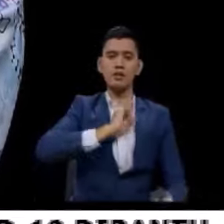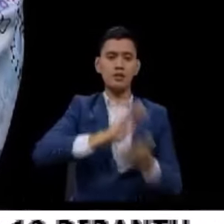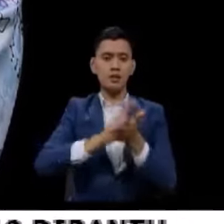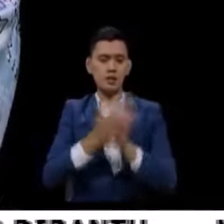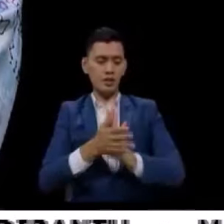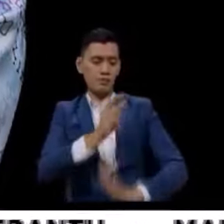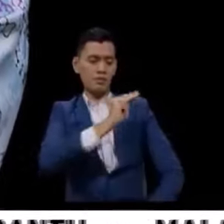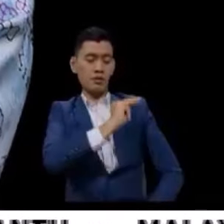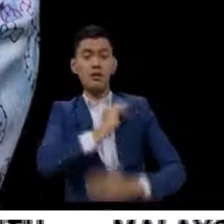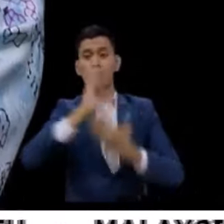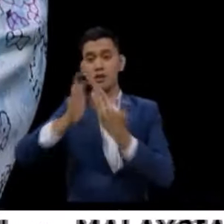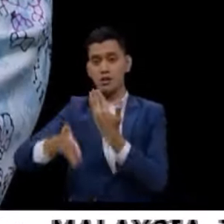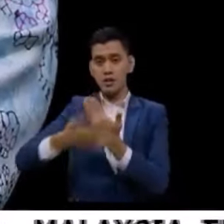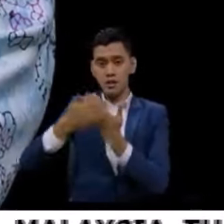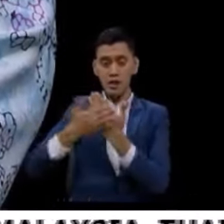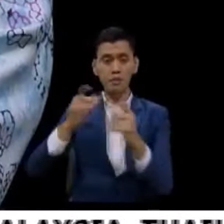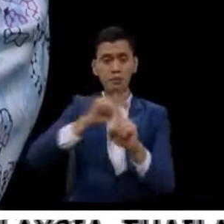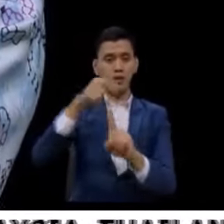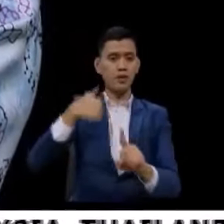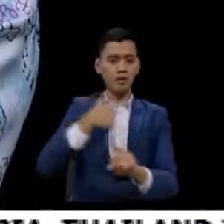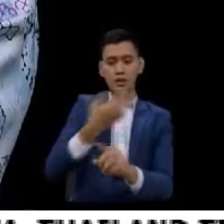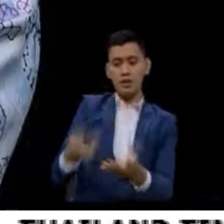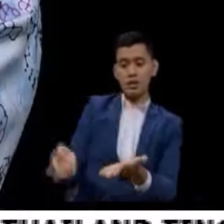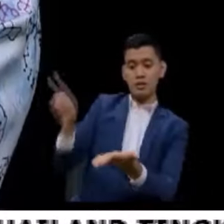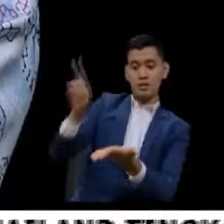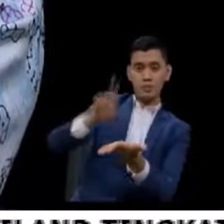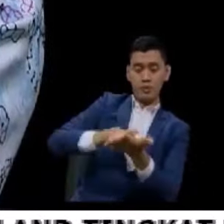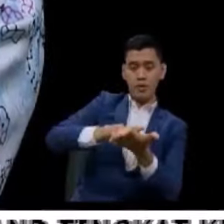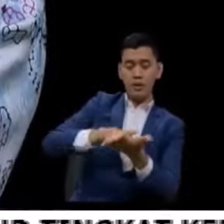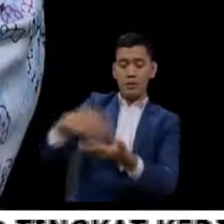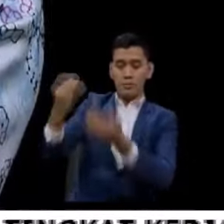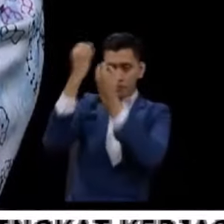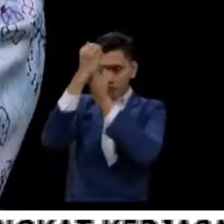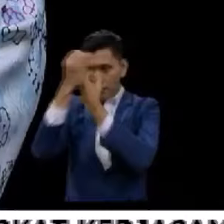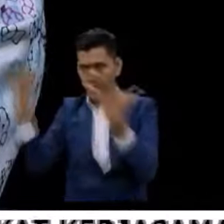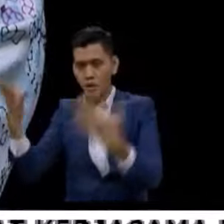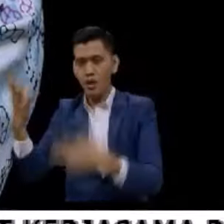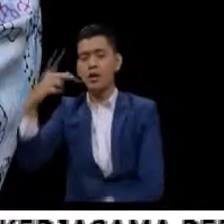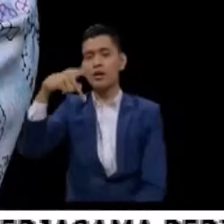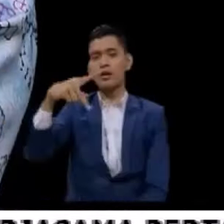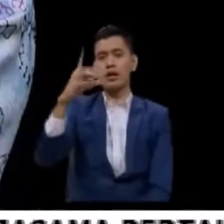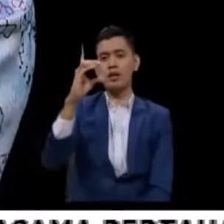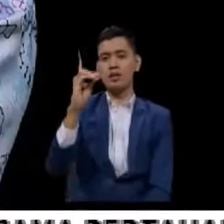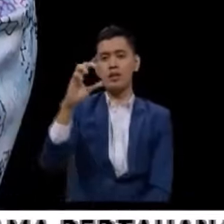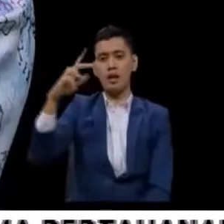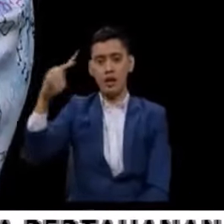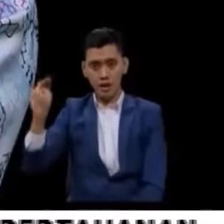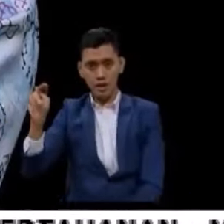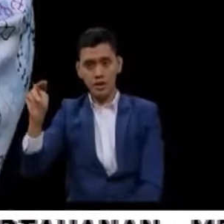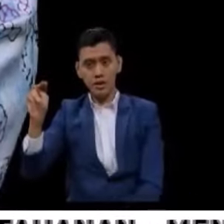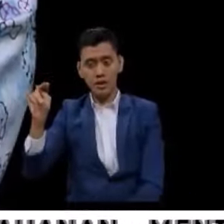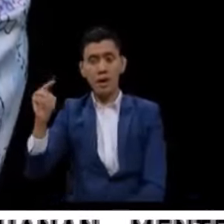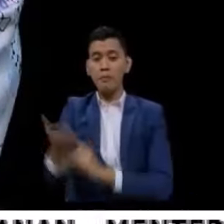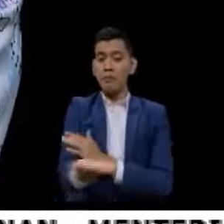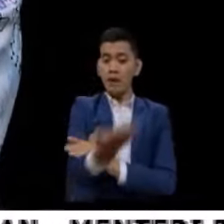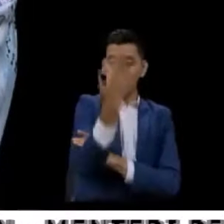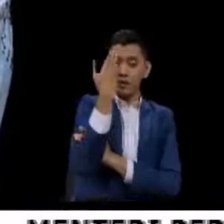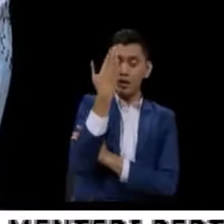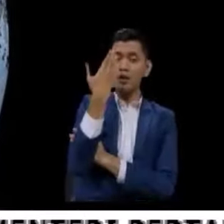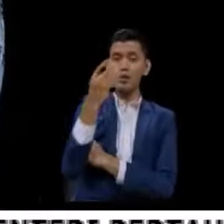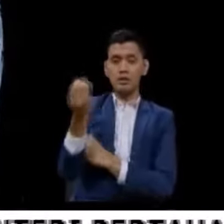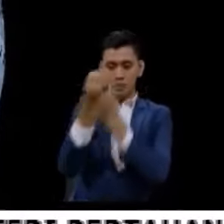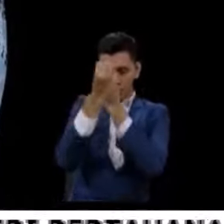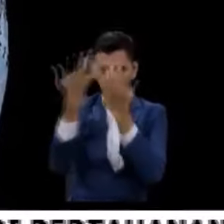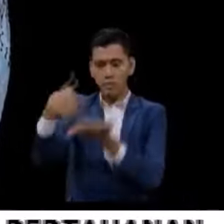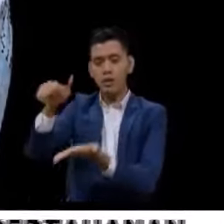agak mudahlah apabila kenakan Abdullah kita repot pagi pada polip pada klien post by preventing pagi repot petang